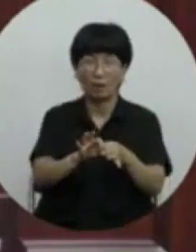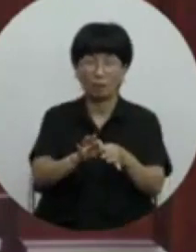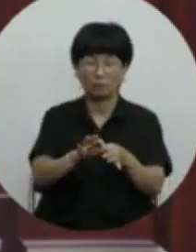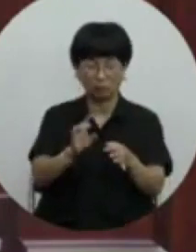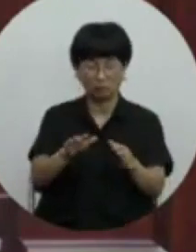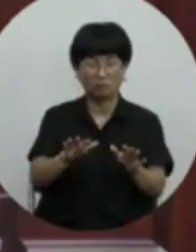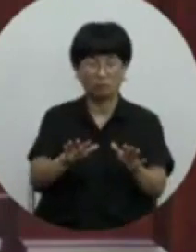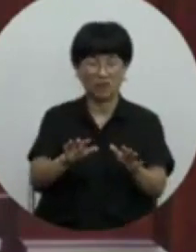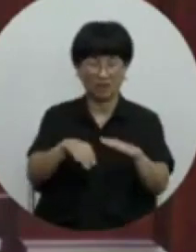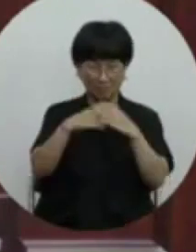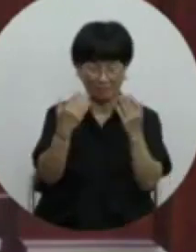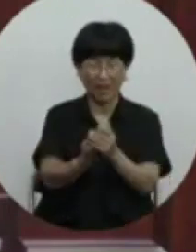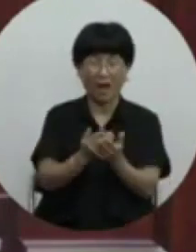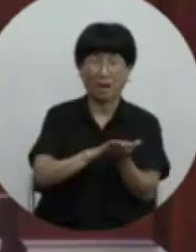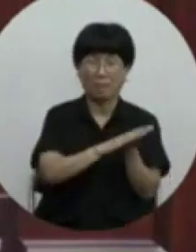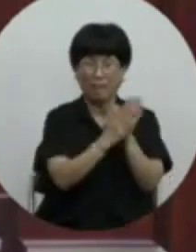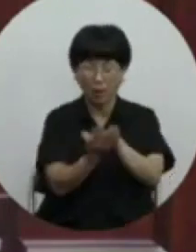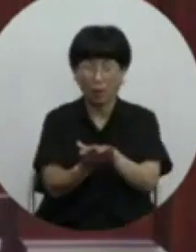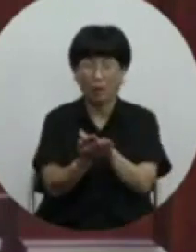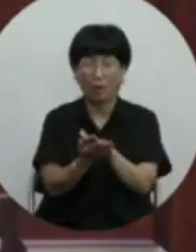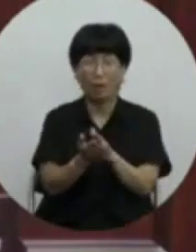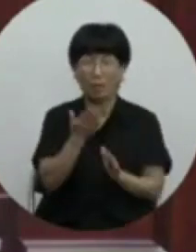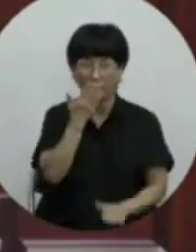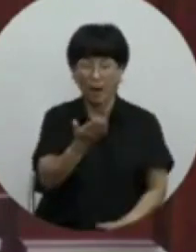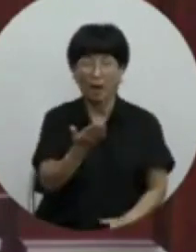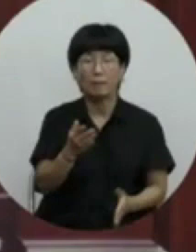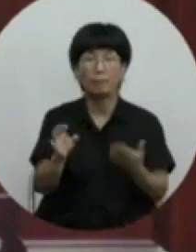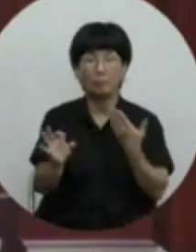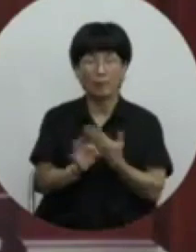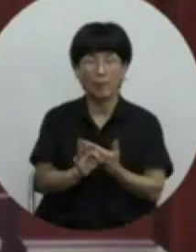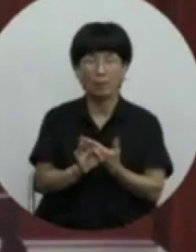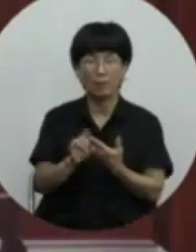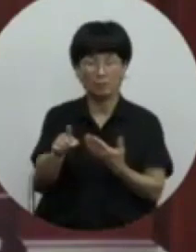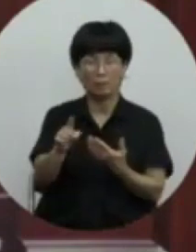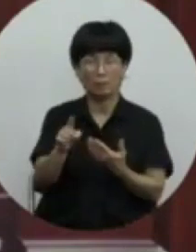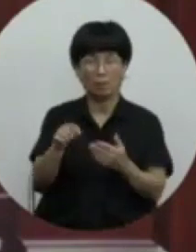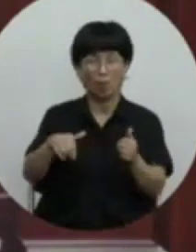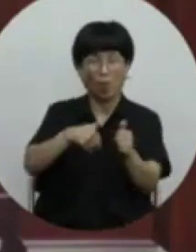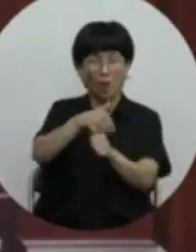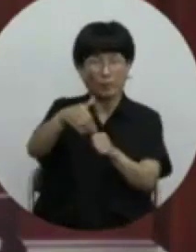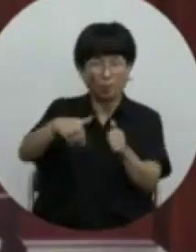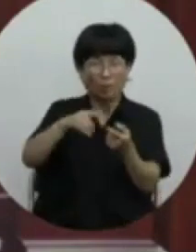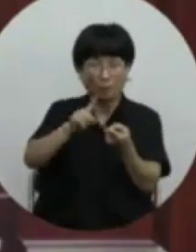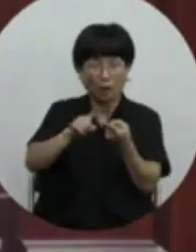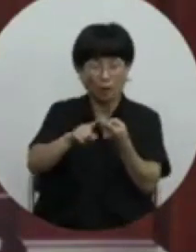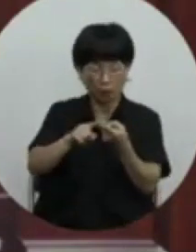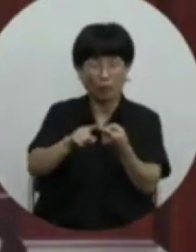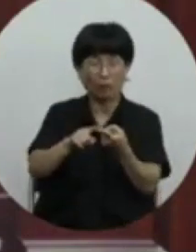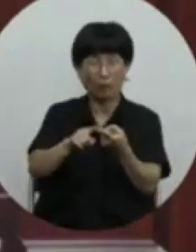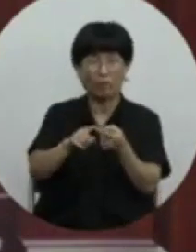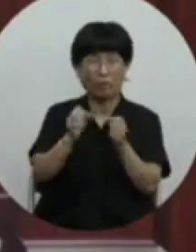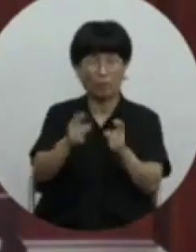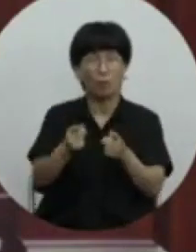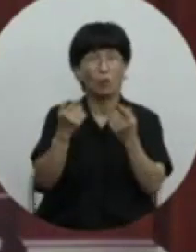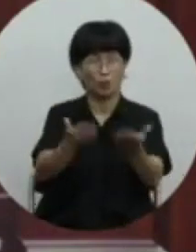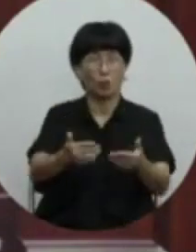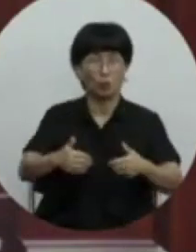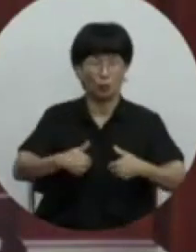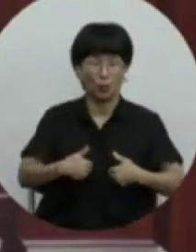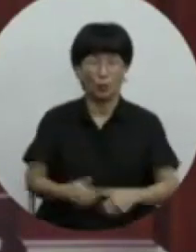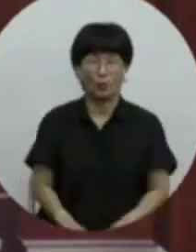있다면 과감한 시도를 통해 정체된 현상을 돌파할 수 있도록 길을 열어줄 필요도 있다는